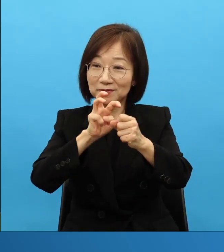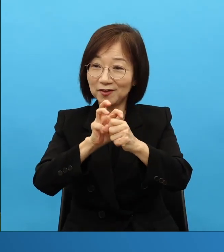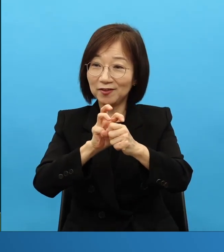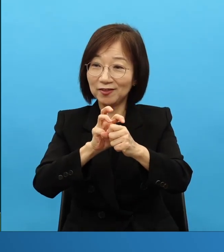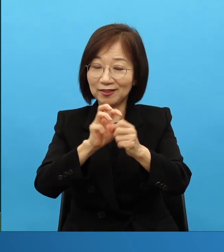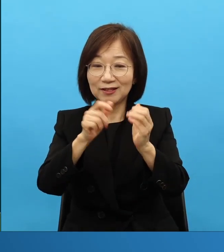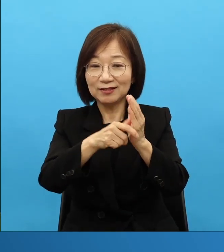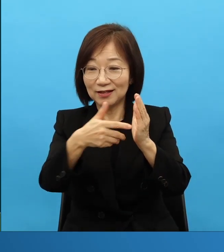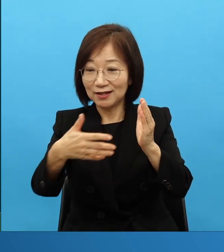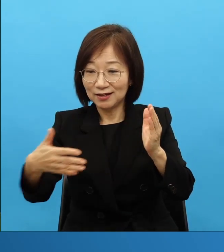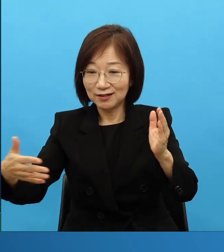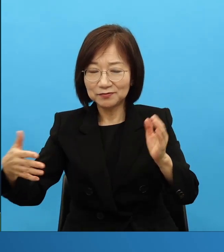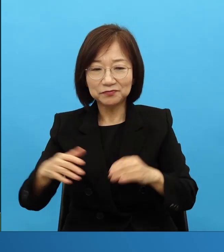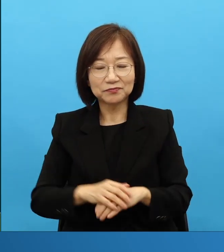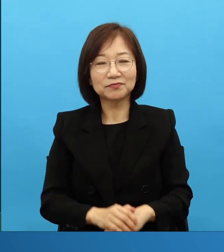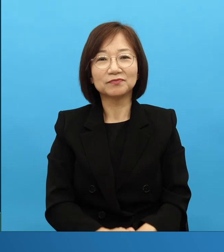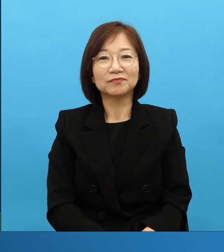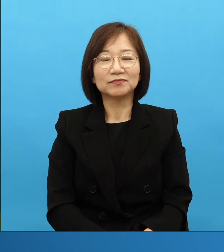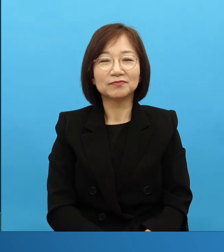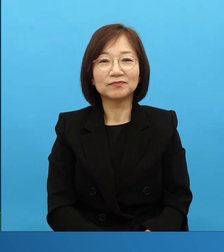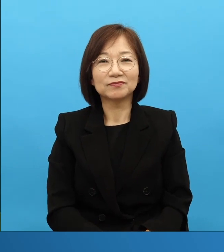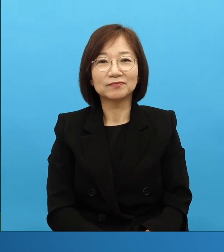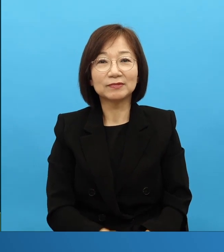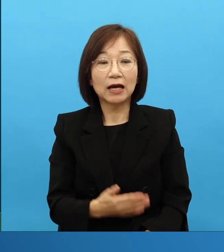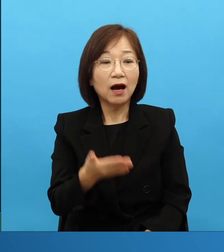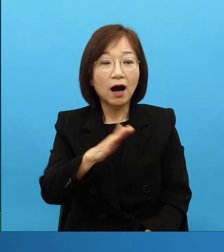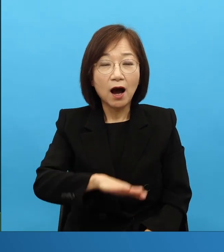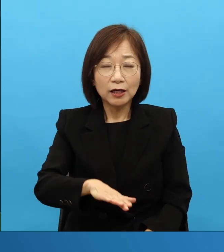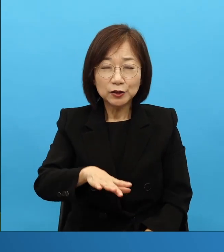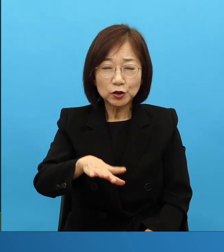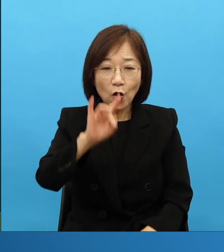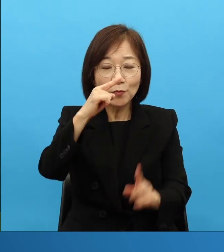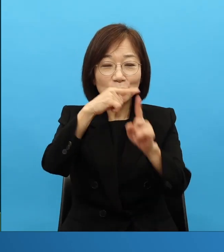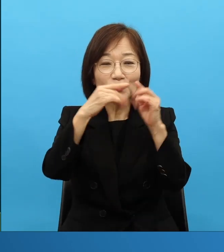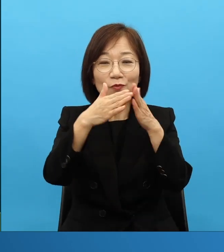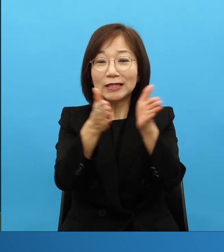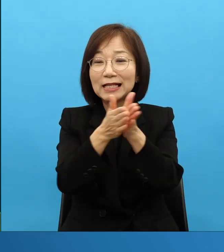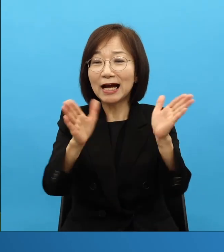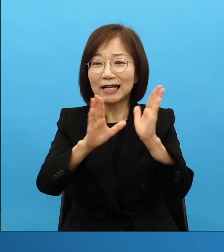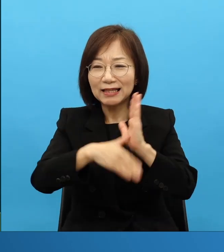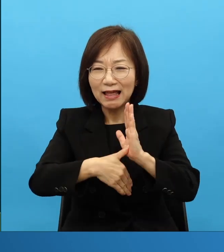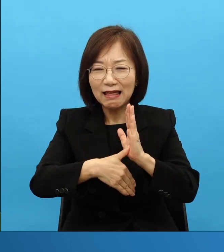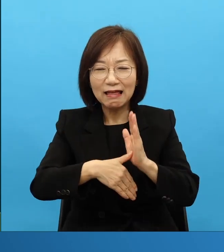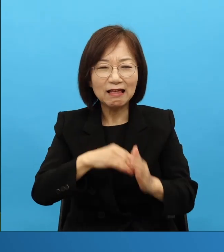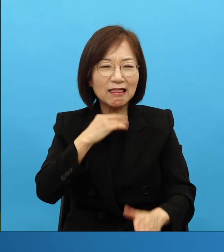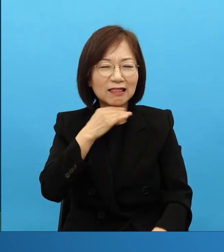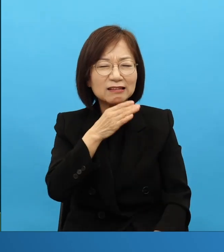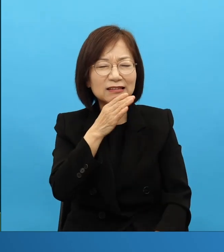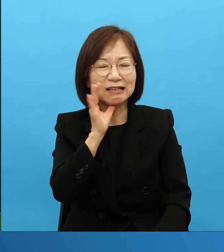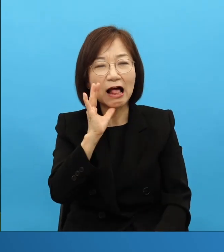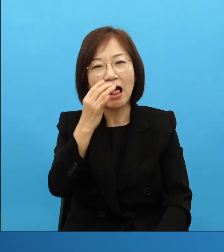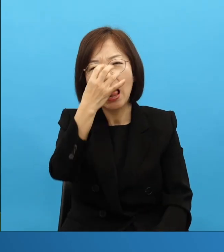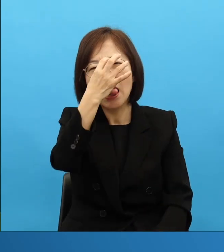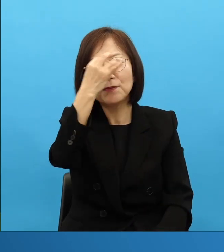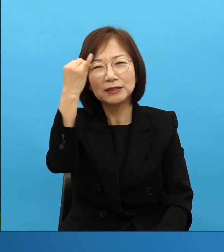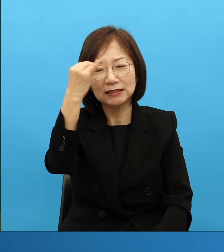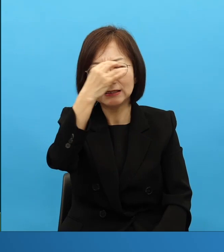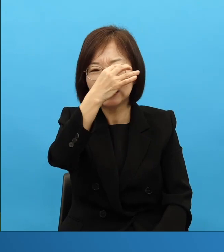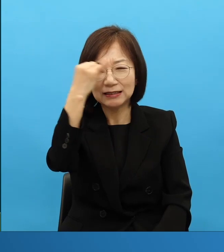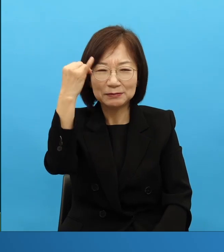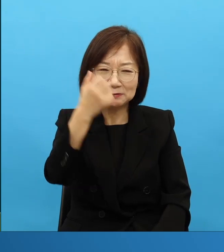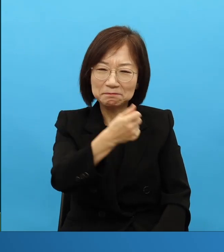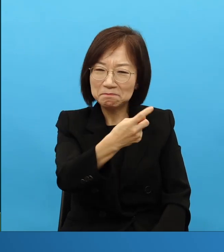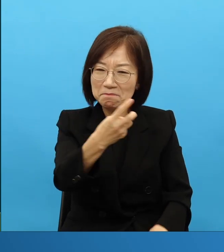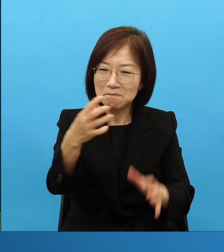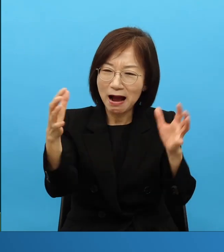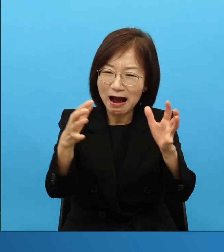사람들이 모여갖고요. 이 사람들이 그것도 할머니들이 돈이 없어. So 30 years ago, I planted my church,